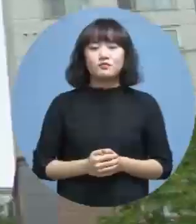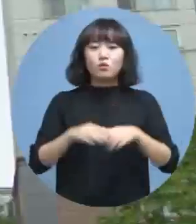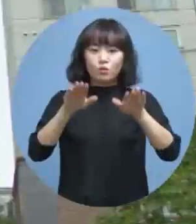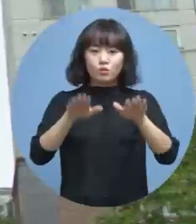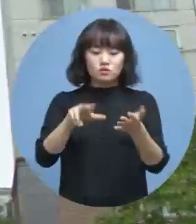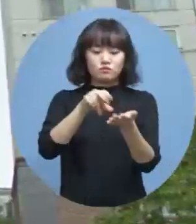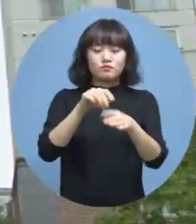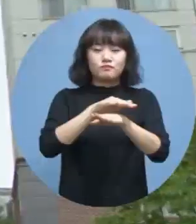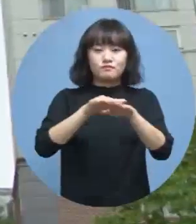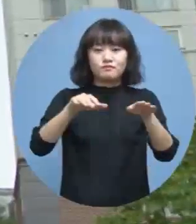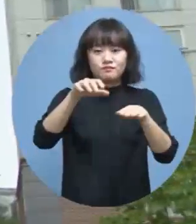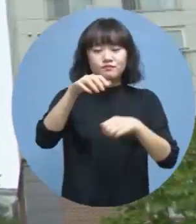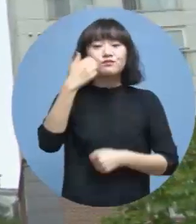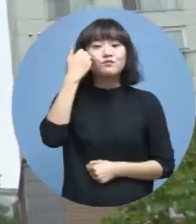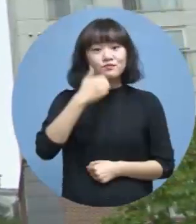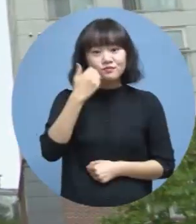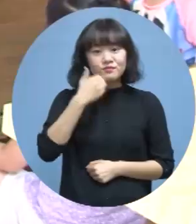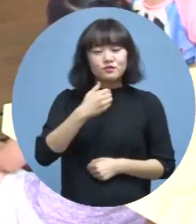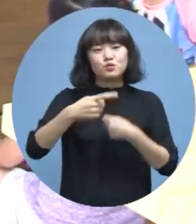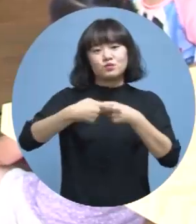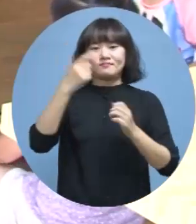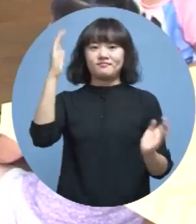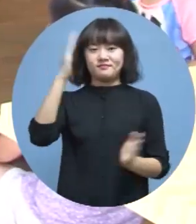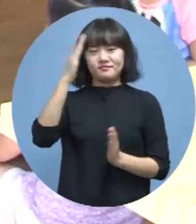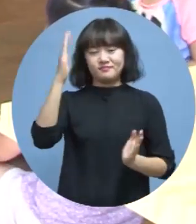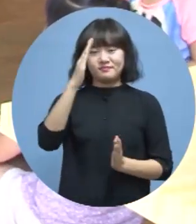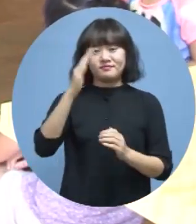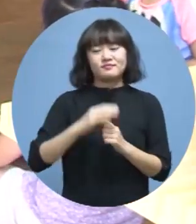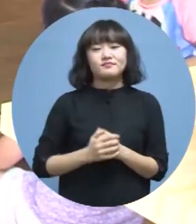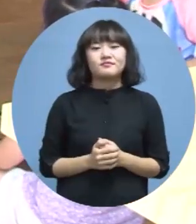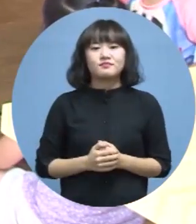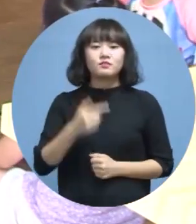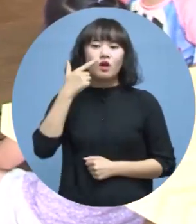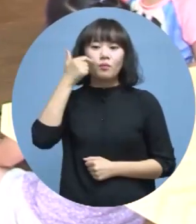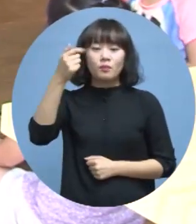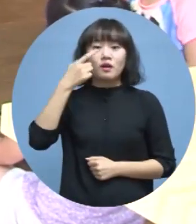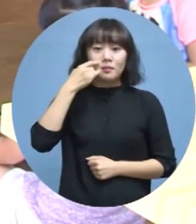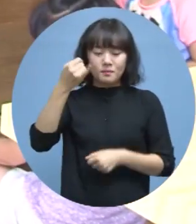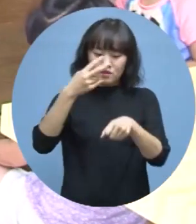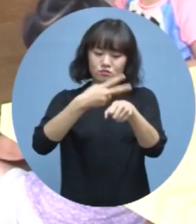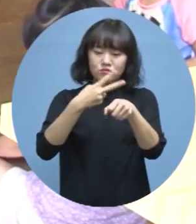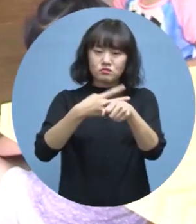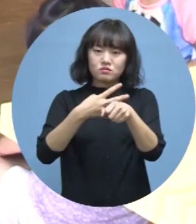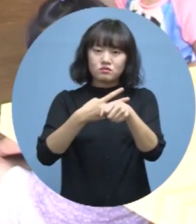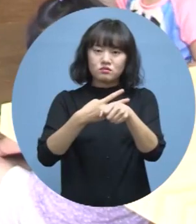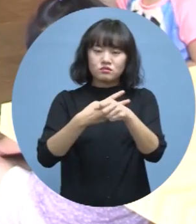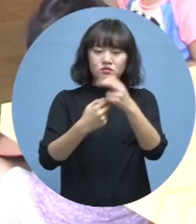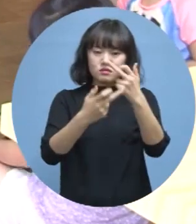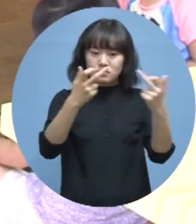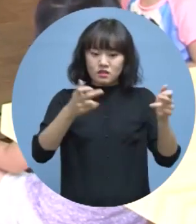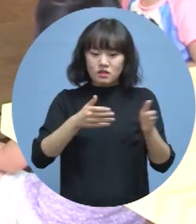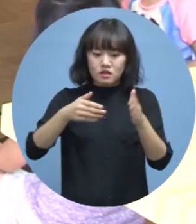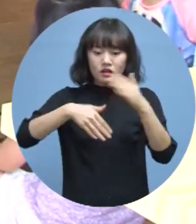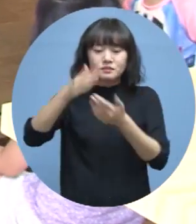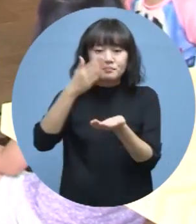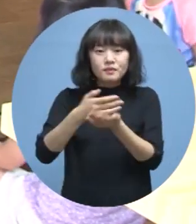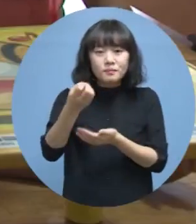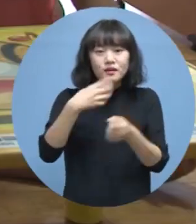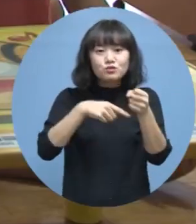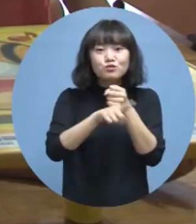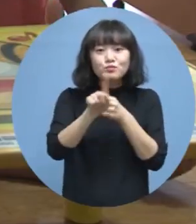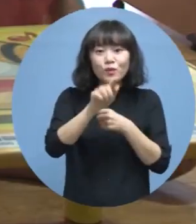오늘 퀴즈를 함께 풀어볼 주인공은 초등학생들. 학교에서나 엄마 아빠나 선생님들이 산길로 가지 말라고